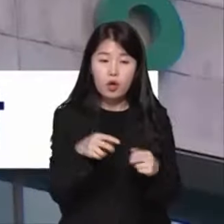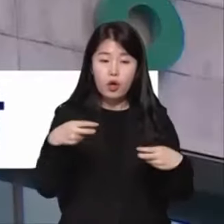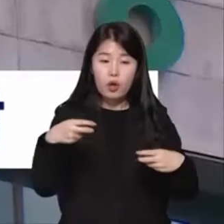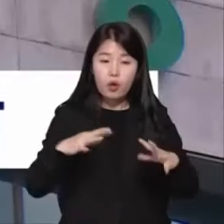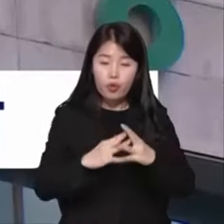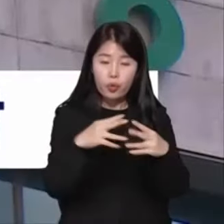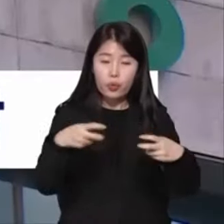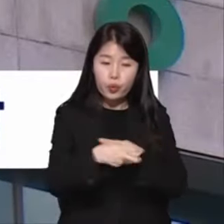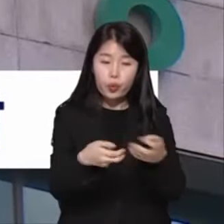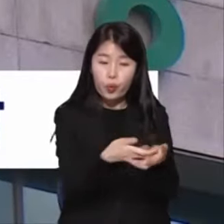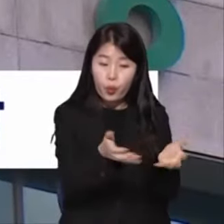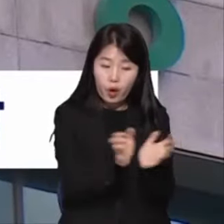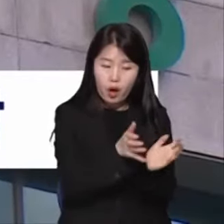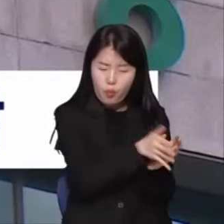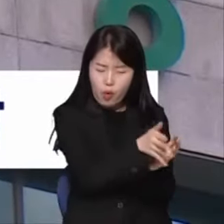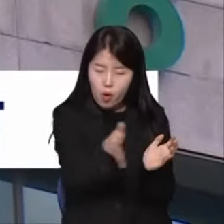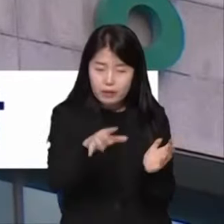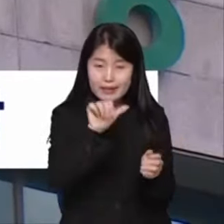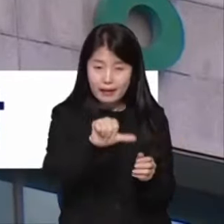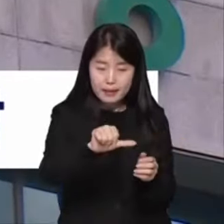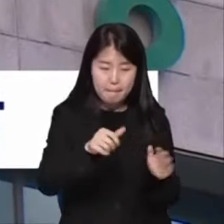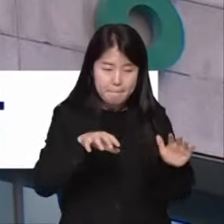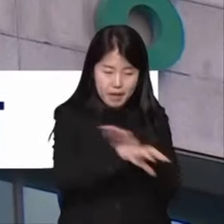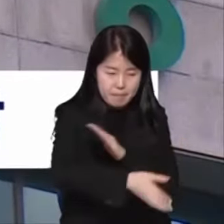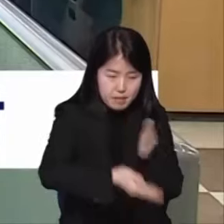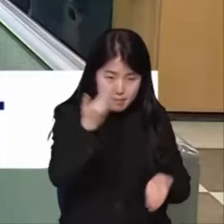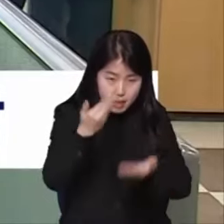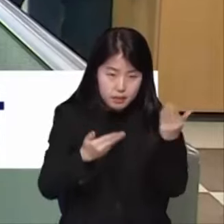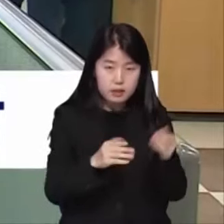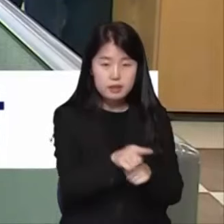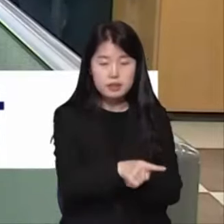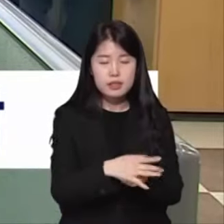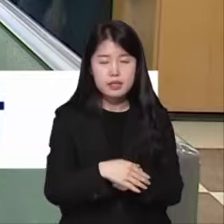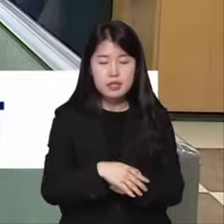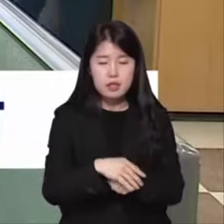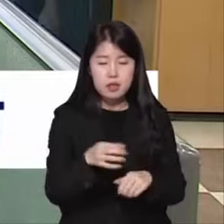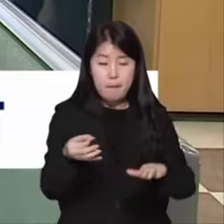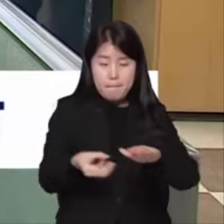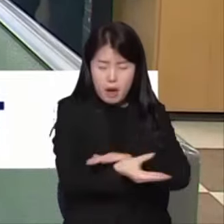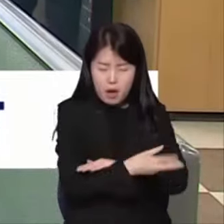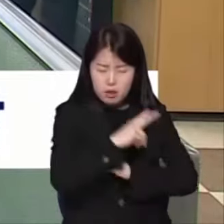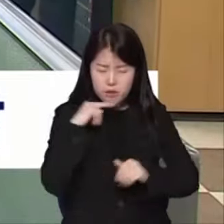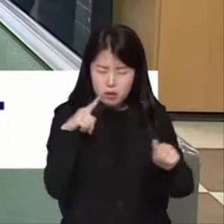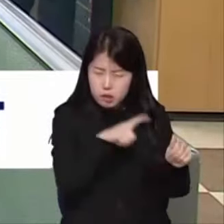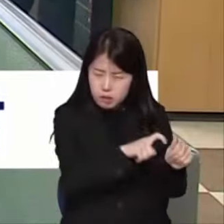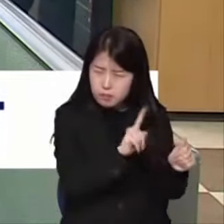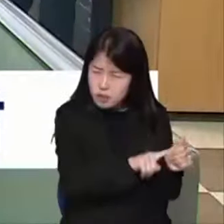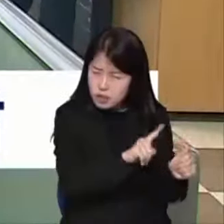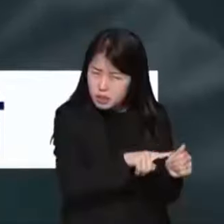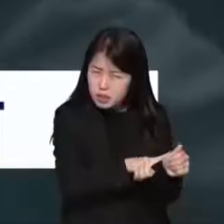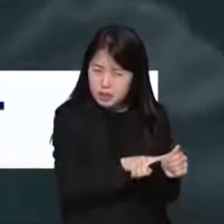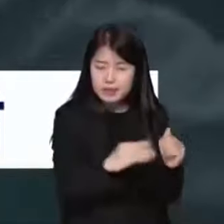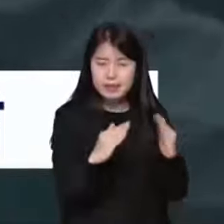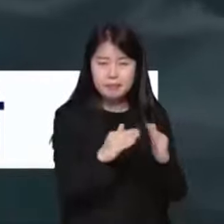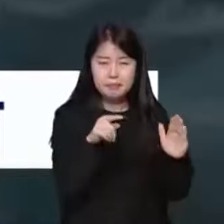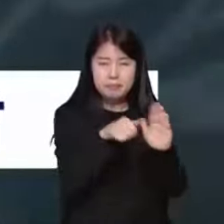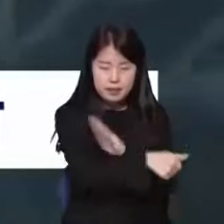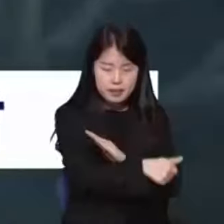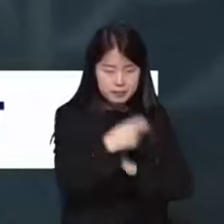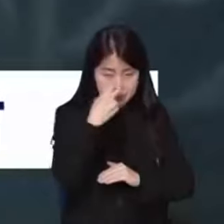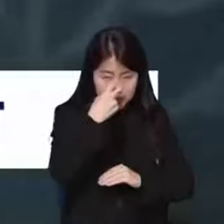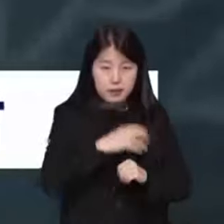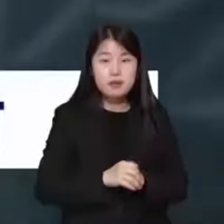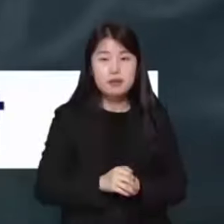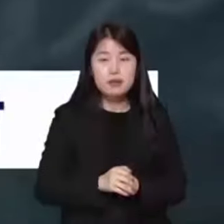등 5개 부서를 압수수색하고 직접 뇌물을 수수한 것으로 추정되는 담당 공무원의 자택도 수색했습니다. 특히